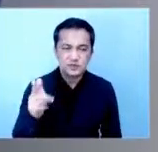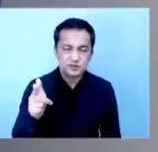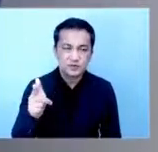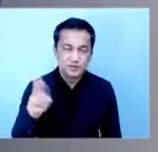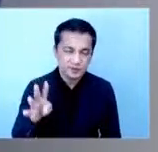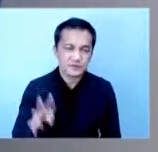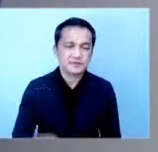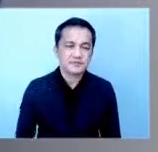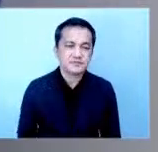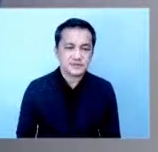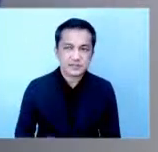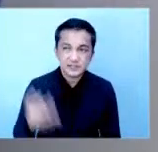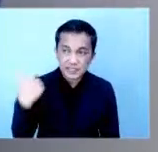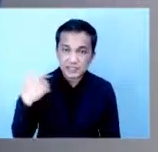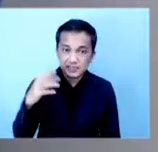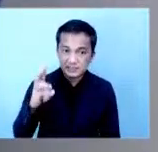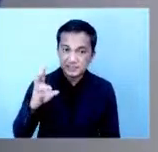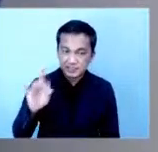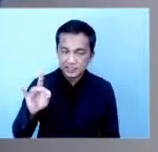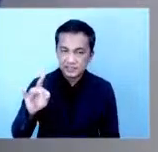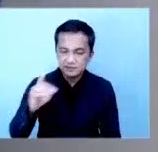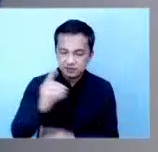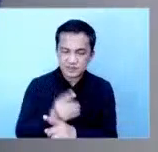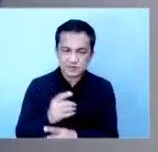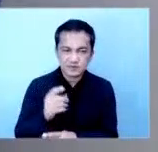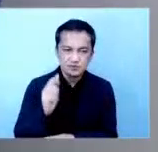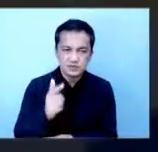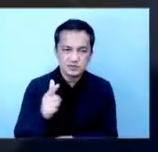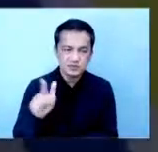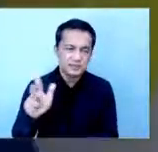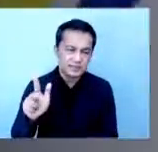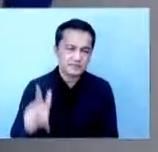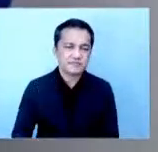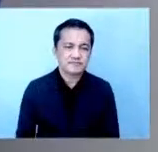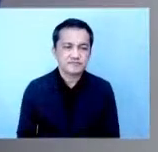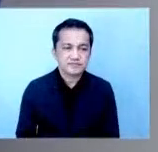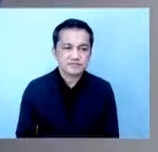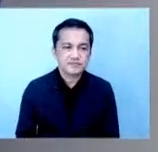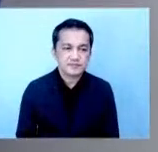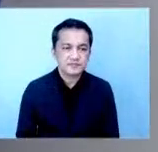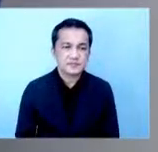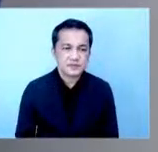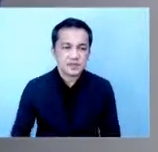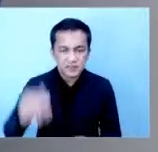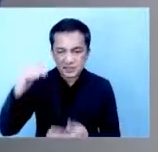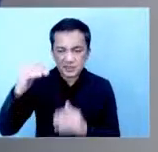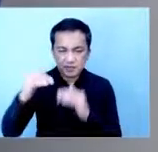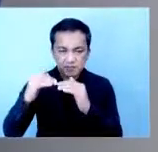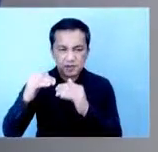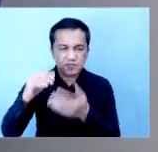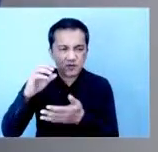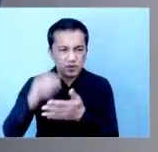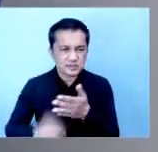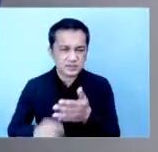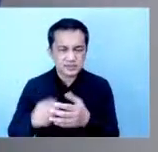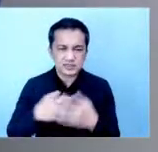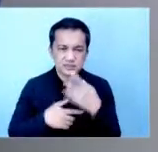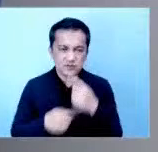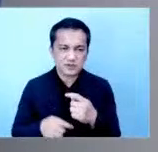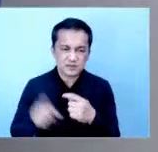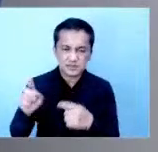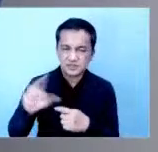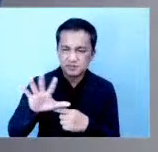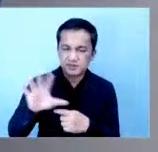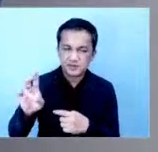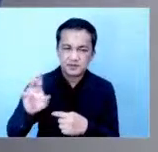sa 68% noong December 2023. Nabawasan din ang nagtitiwala kay PBBM na nasa 57% na